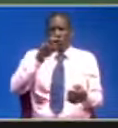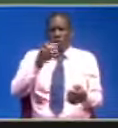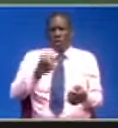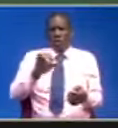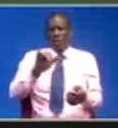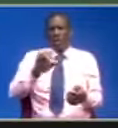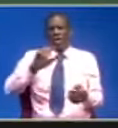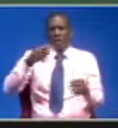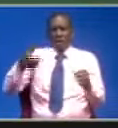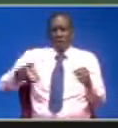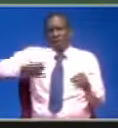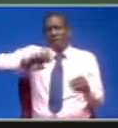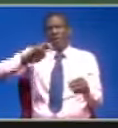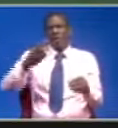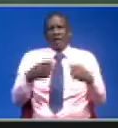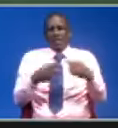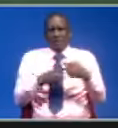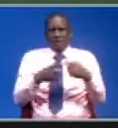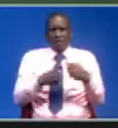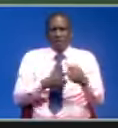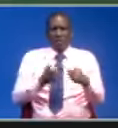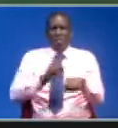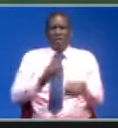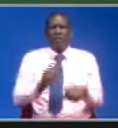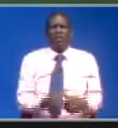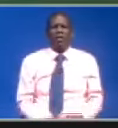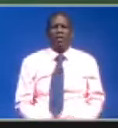dakika ya 66.